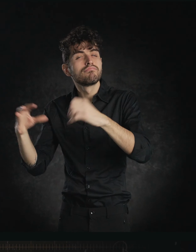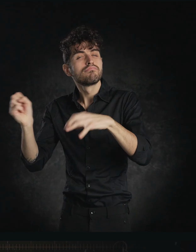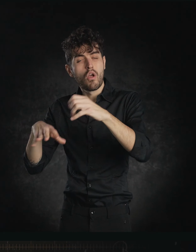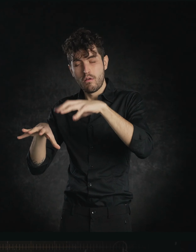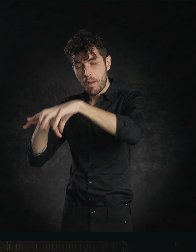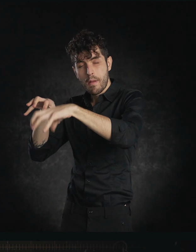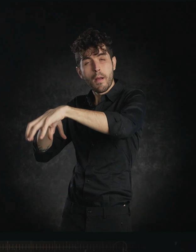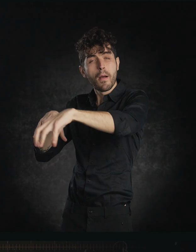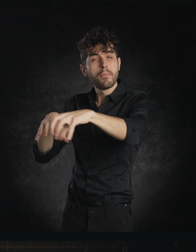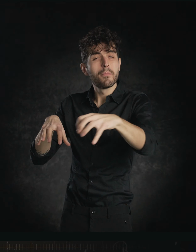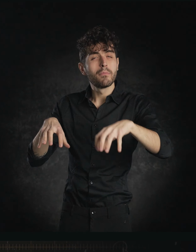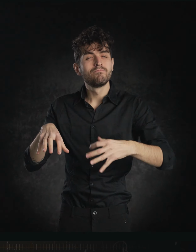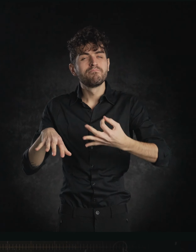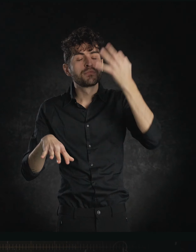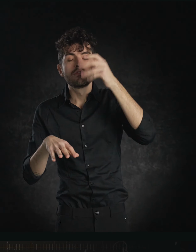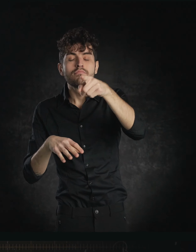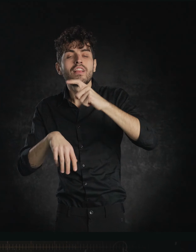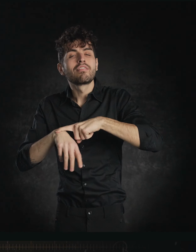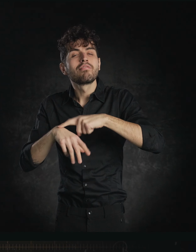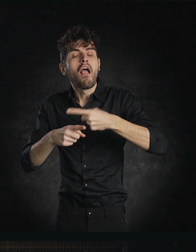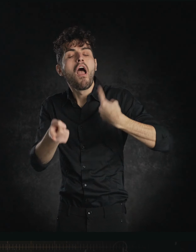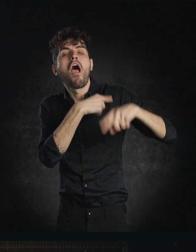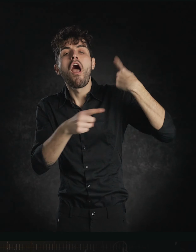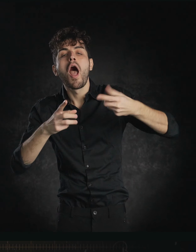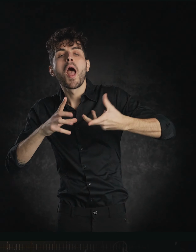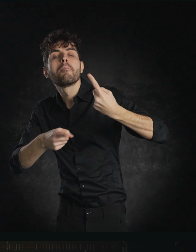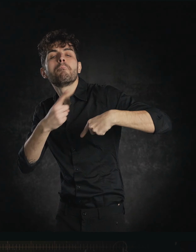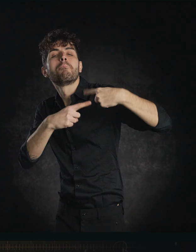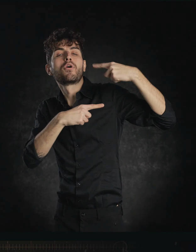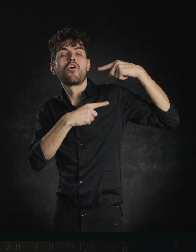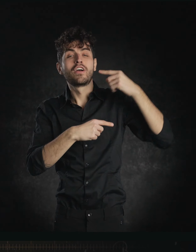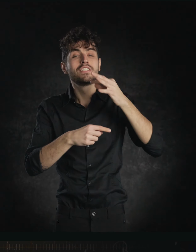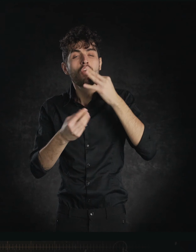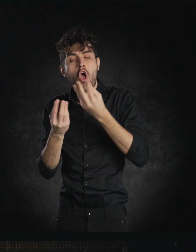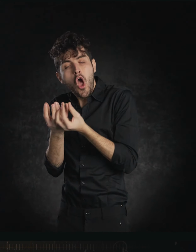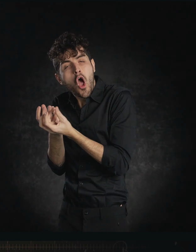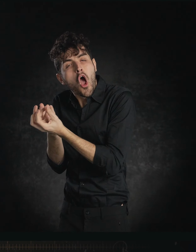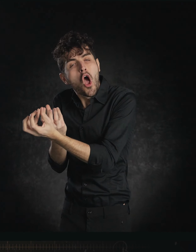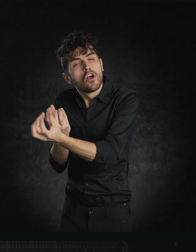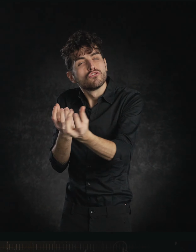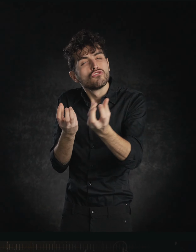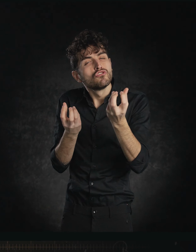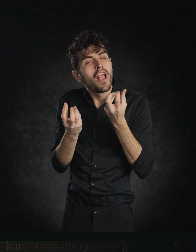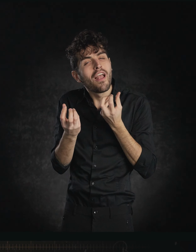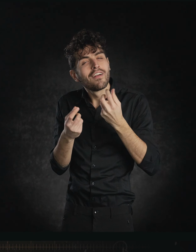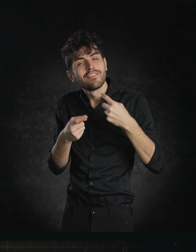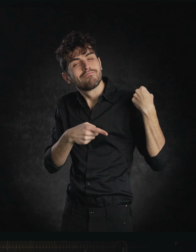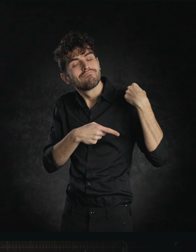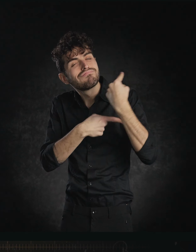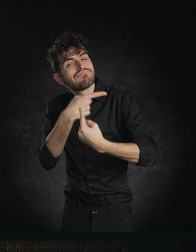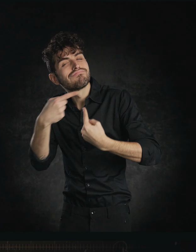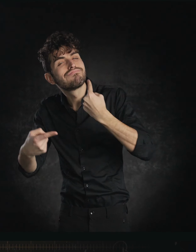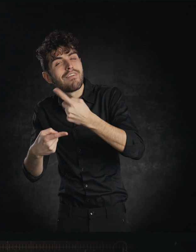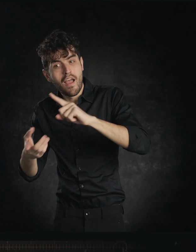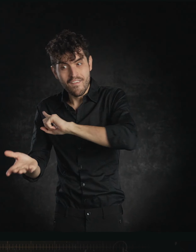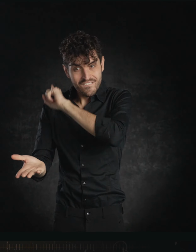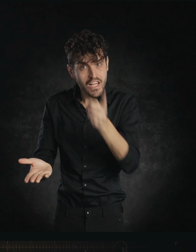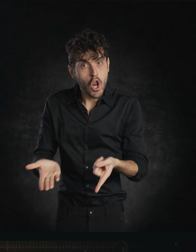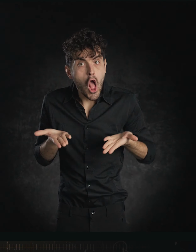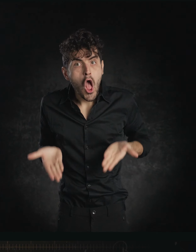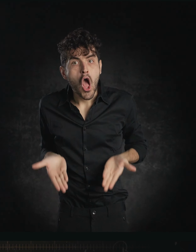del corredo è incredibile? Soprattutto se pensiamo alla cronologia a cui questi oggetti